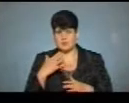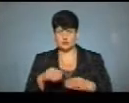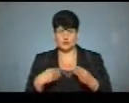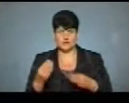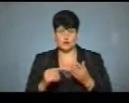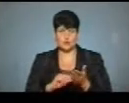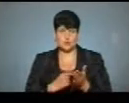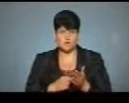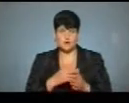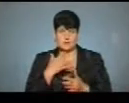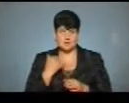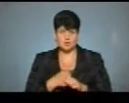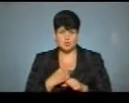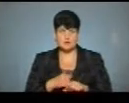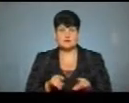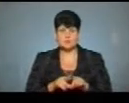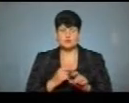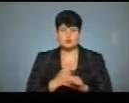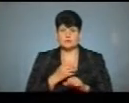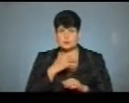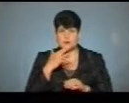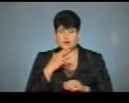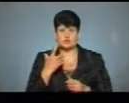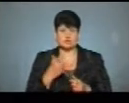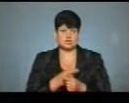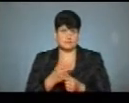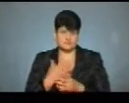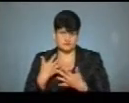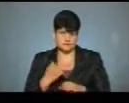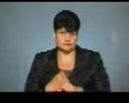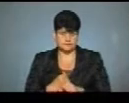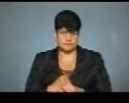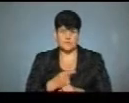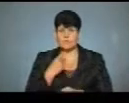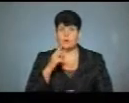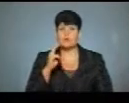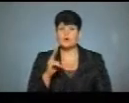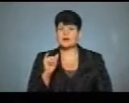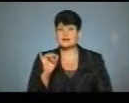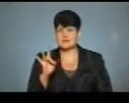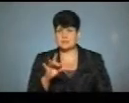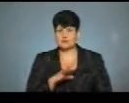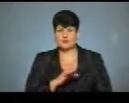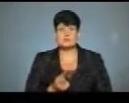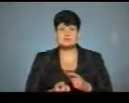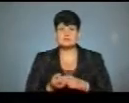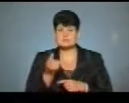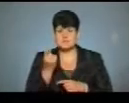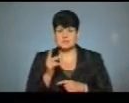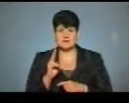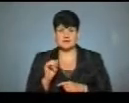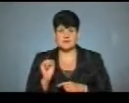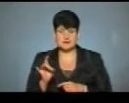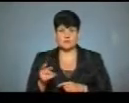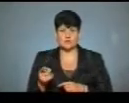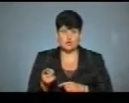довідок, досить багато зроблено, а також зроблено багато профілактичних щеплень. Ми говоримо про кір, тому що був спалах захворюваності на кір у